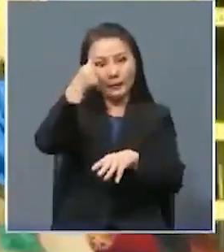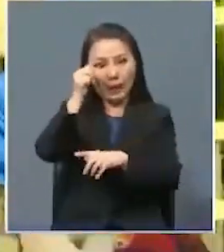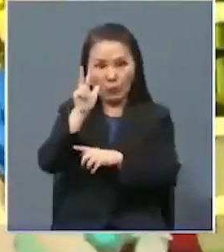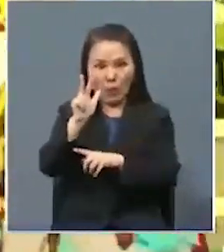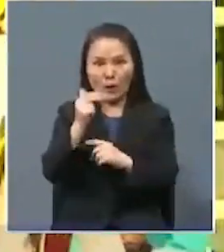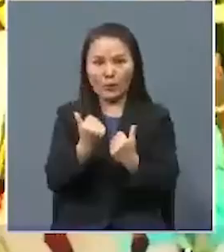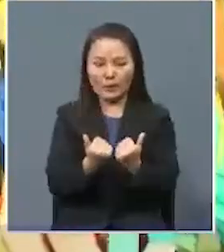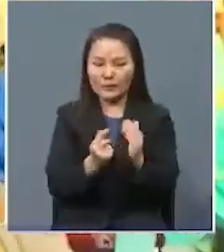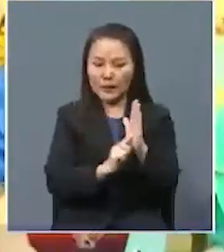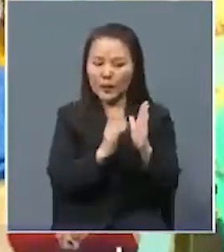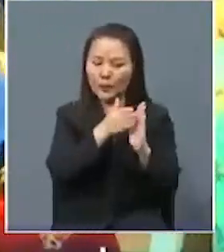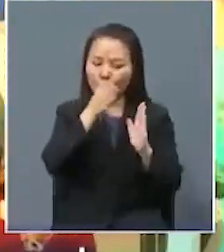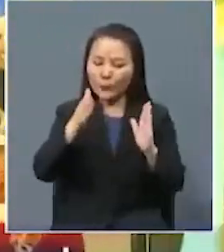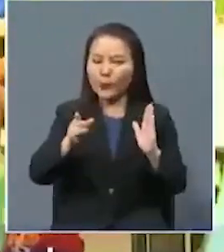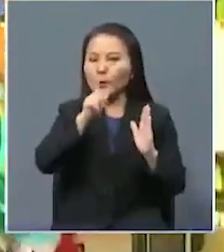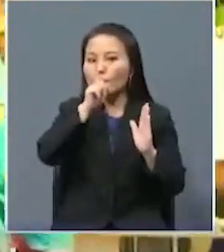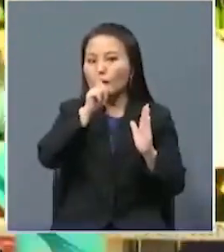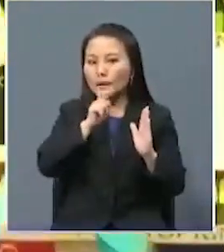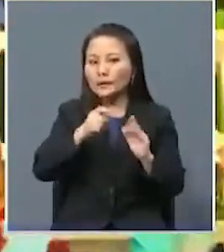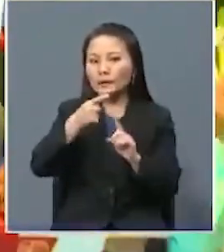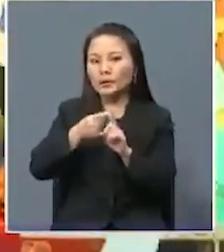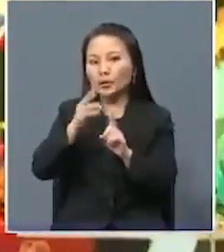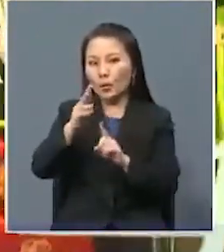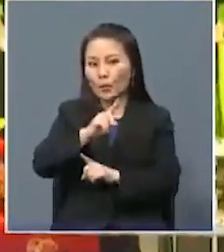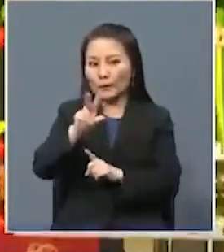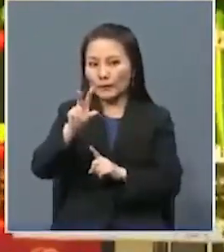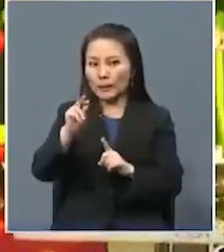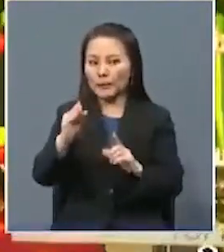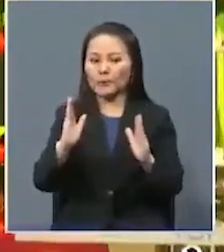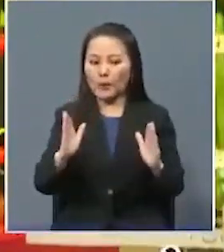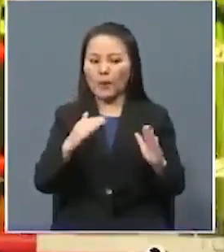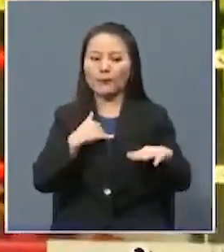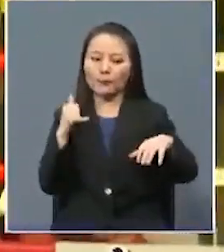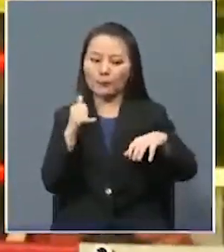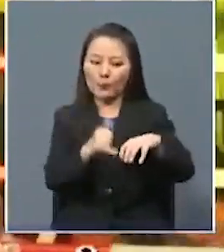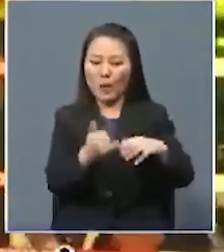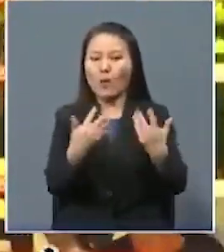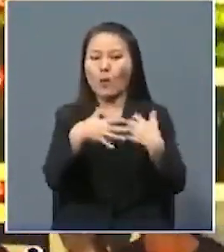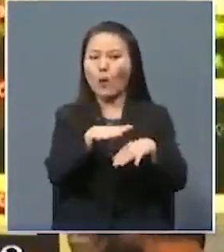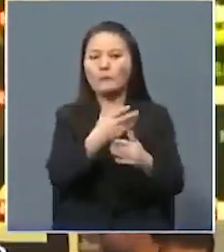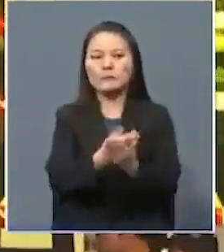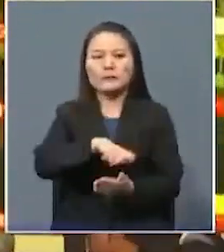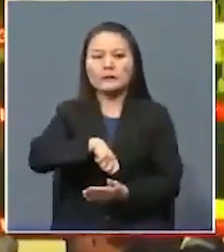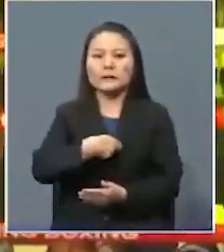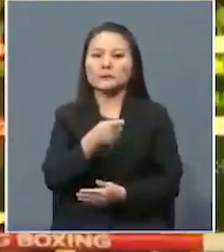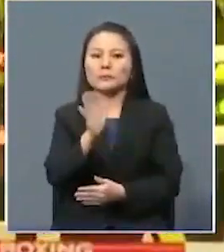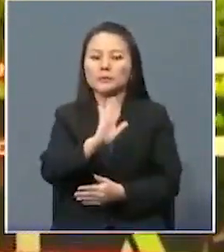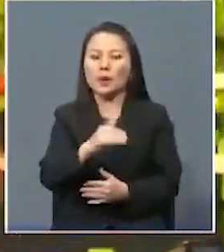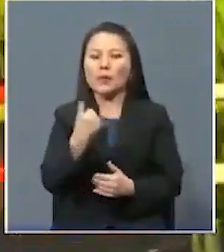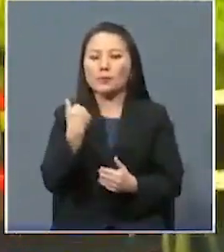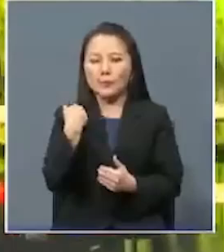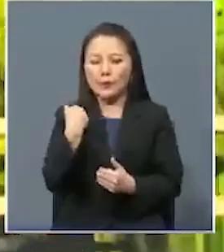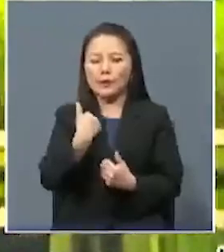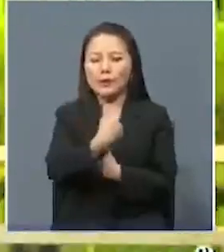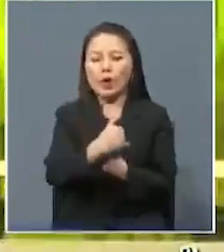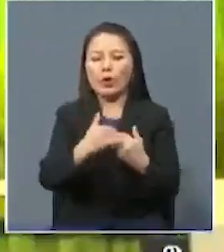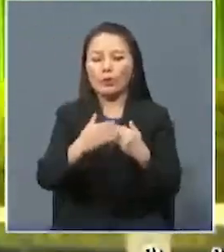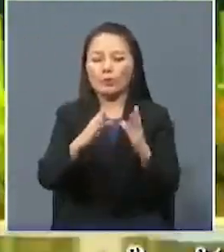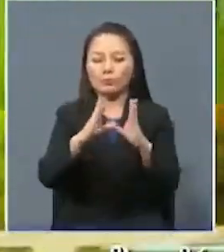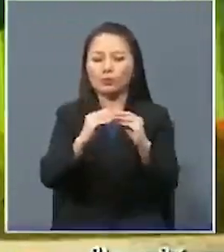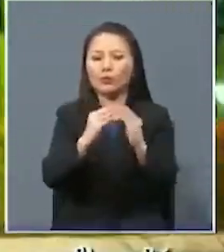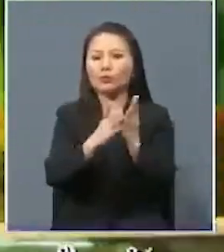วันตั้งแต่วันนี้ไปจนถึงวันอาทิตย์ที่ 30มิถุนายนโดยที่ไม่เสียค่าใช้จ่ายนะครับณฮ 1-2ศูนย์การประชุมแห่ง